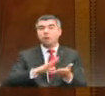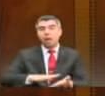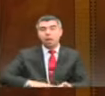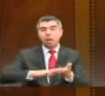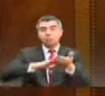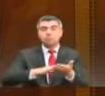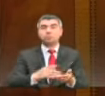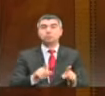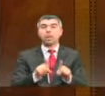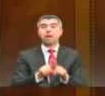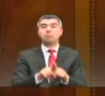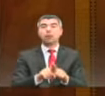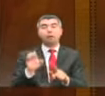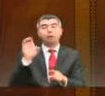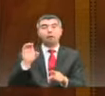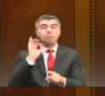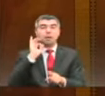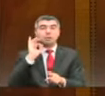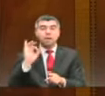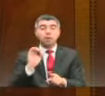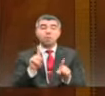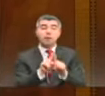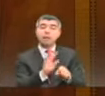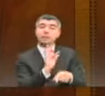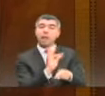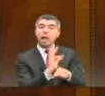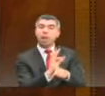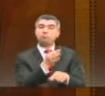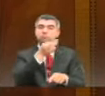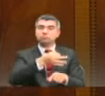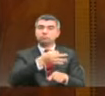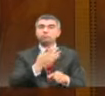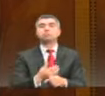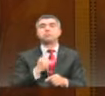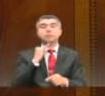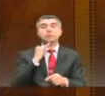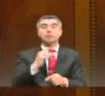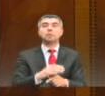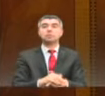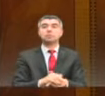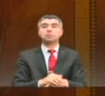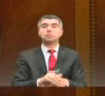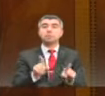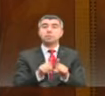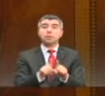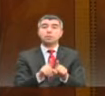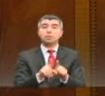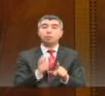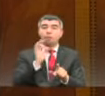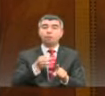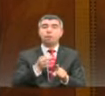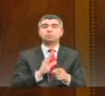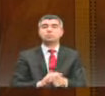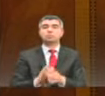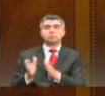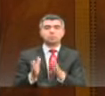باللغات الأجنبية وكذا تحسين تدريسها وتعلمها، وتأهيل مؤسسات التعليم الأولي.